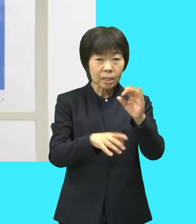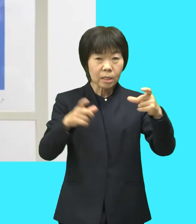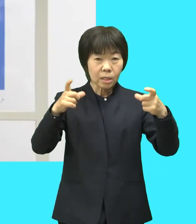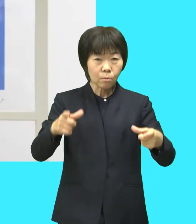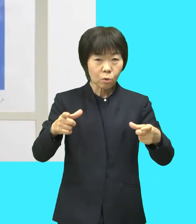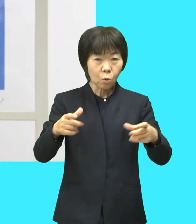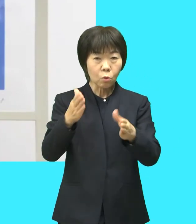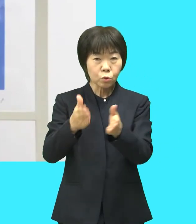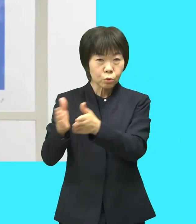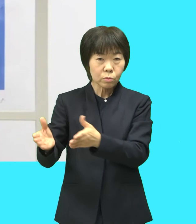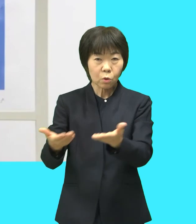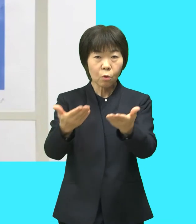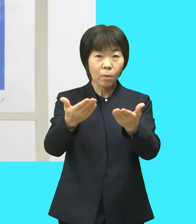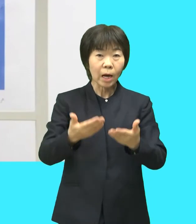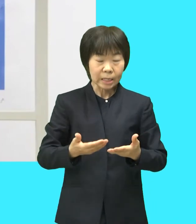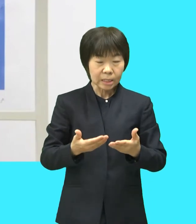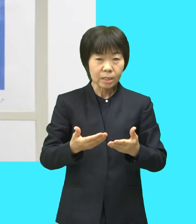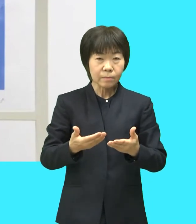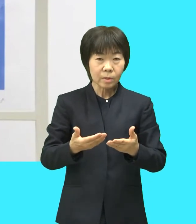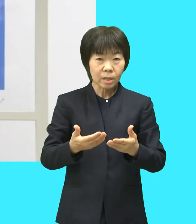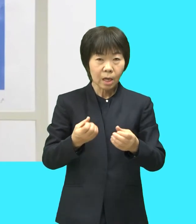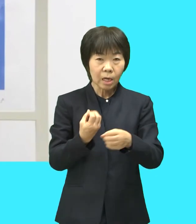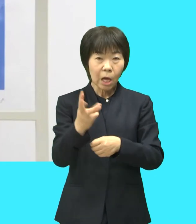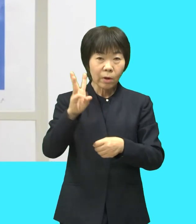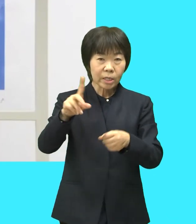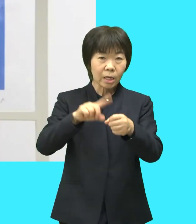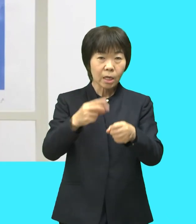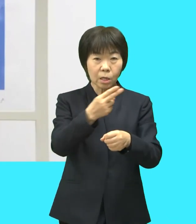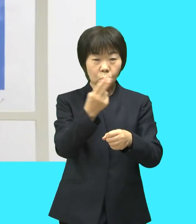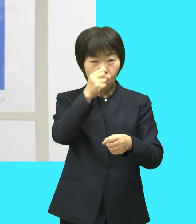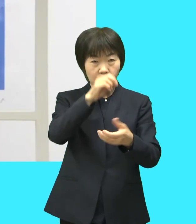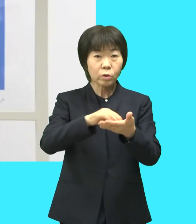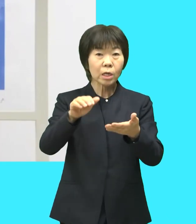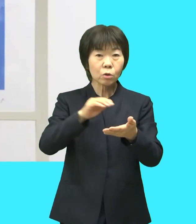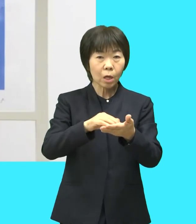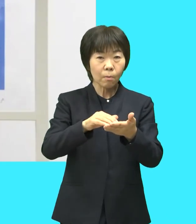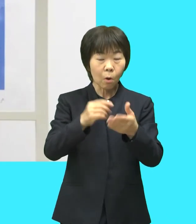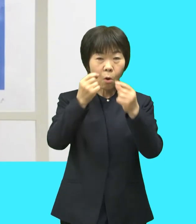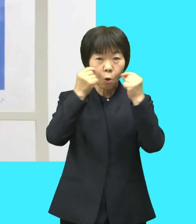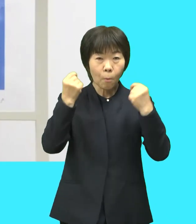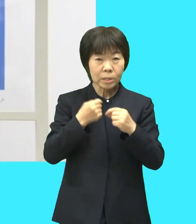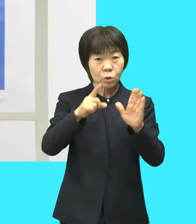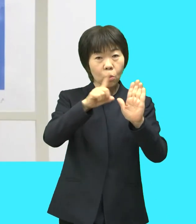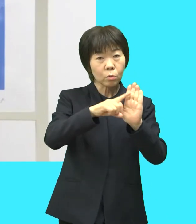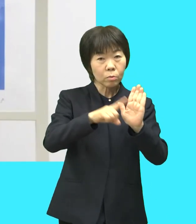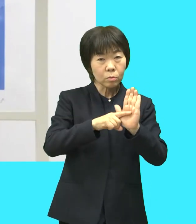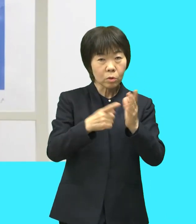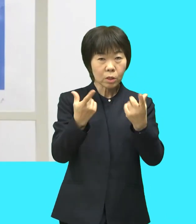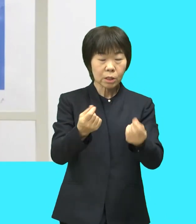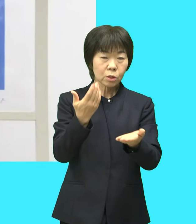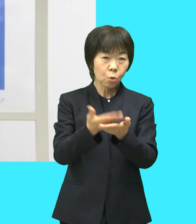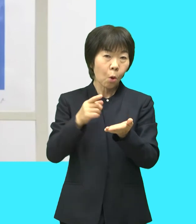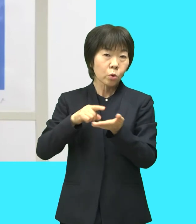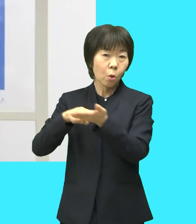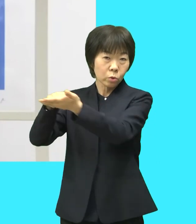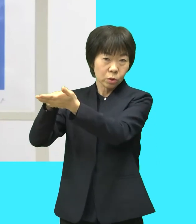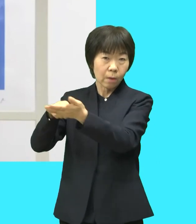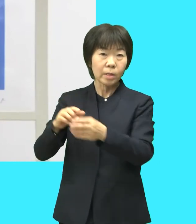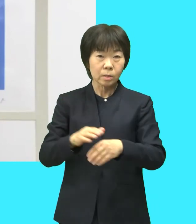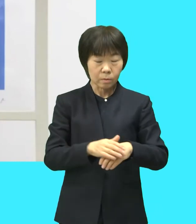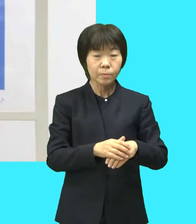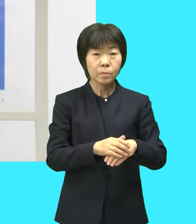らい、また令和3年度来年度の予算においても個別の事項をしっかり要求をしているところであります